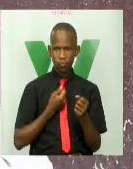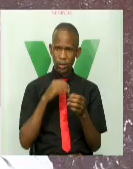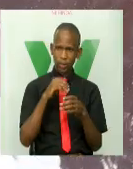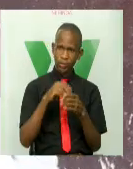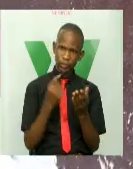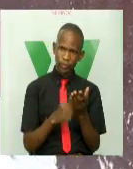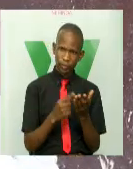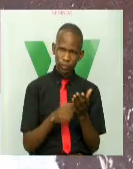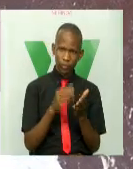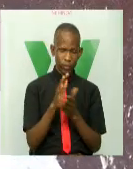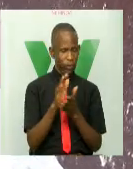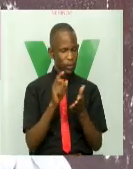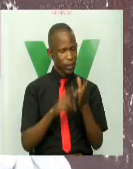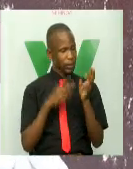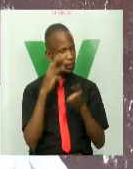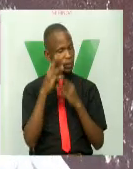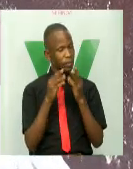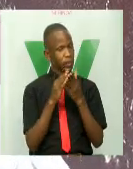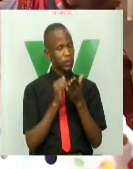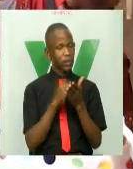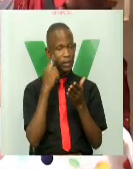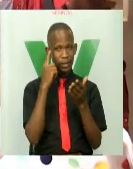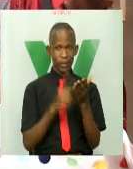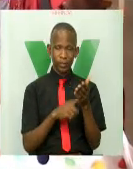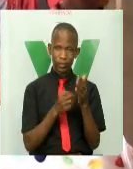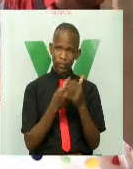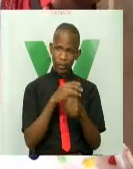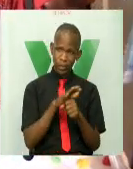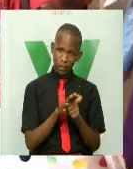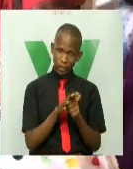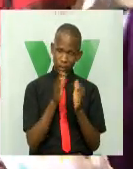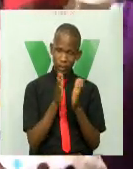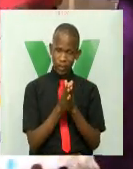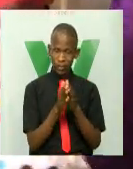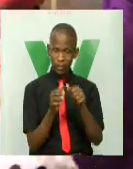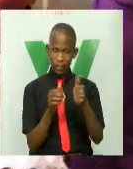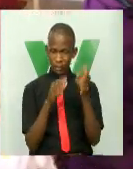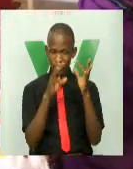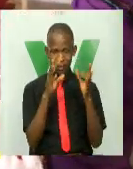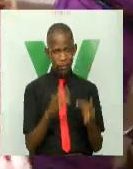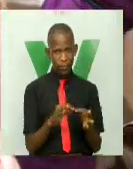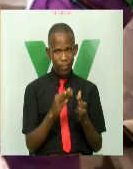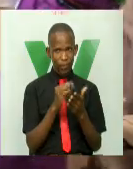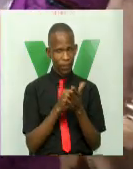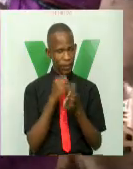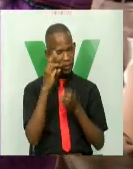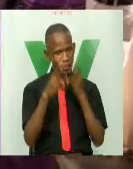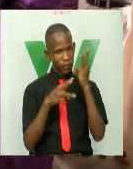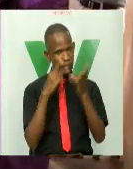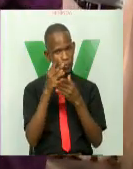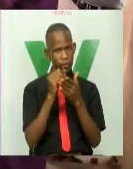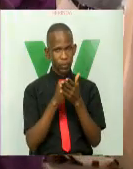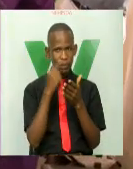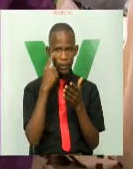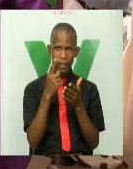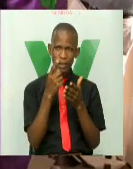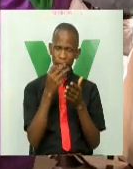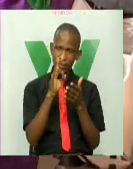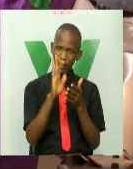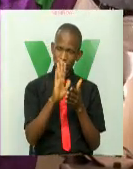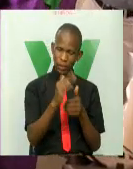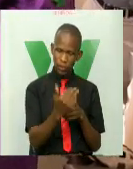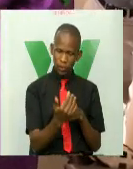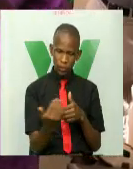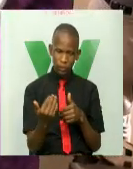ahu barikutiina kwiha endwara ya COVID-19 bitu obw'ekindi beerariikiriire ngu abaana baabo nabo baaba batagemirwe